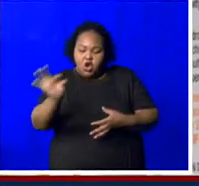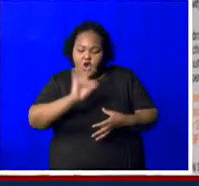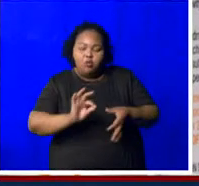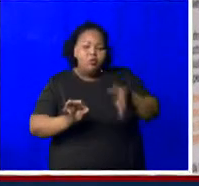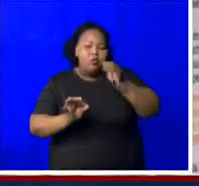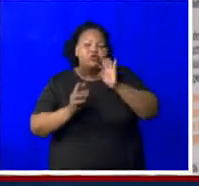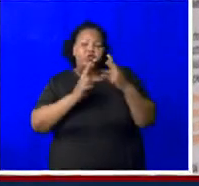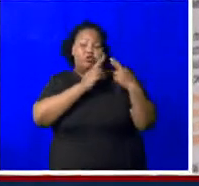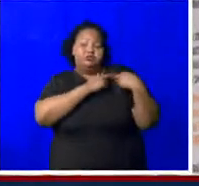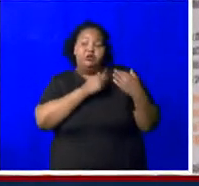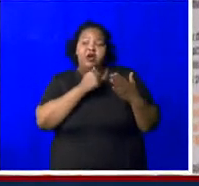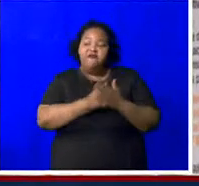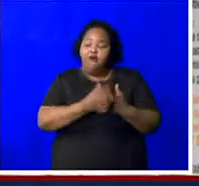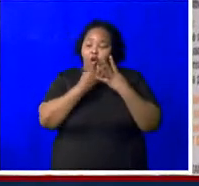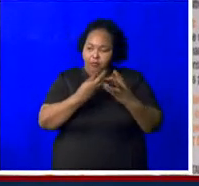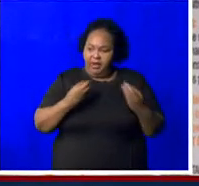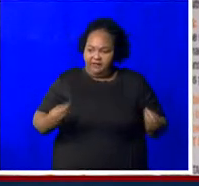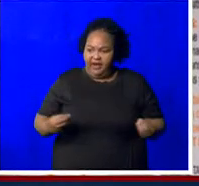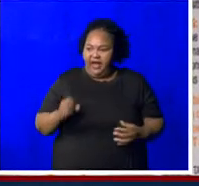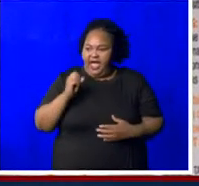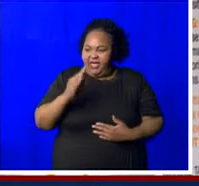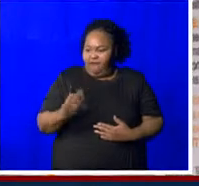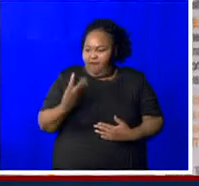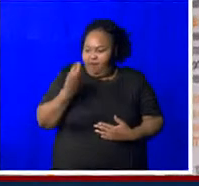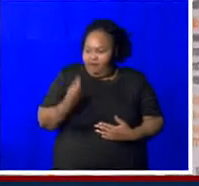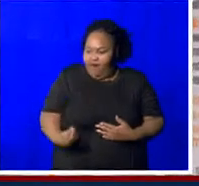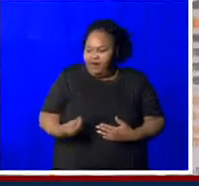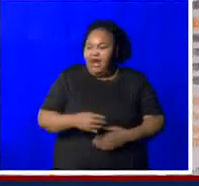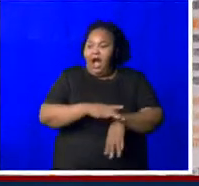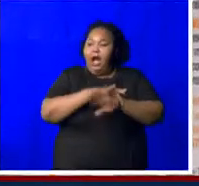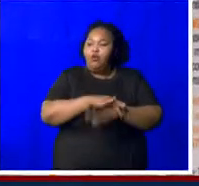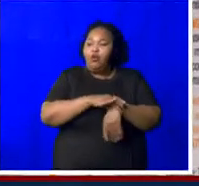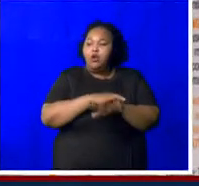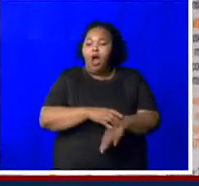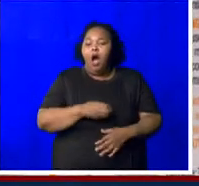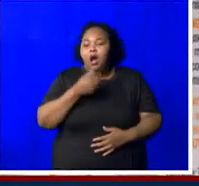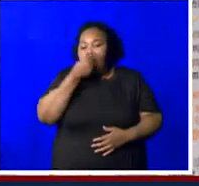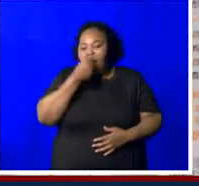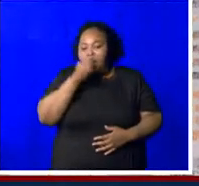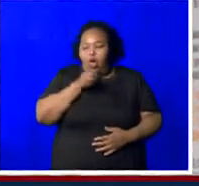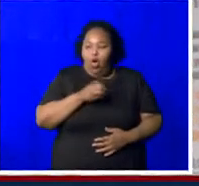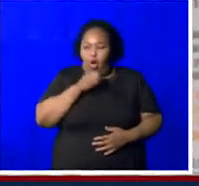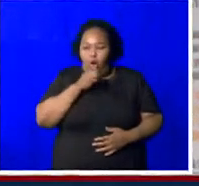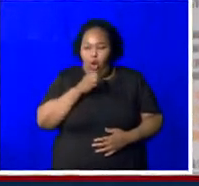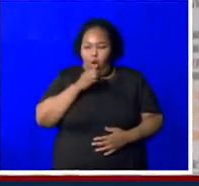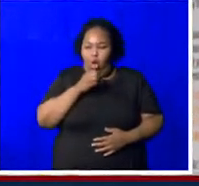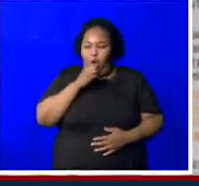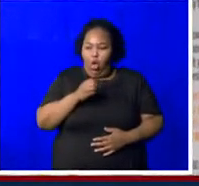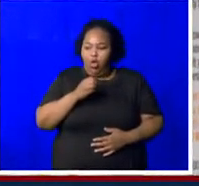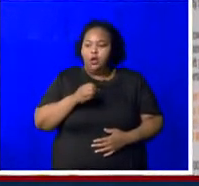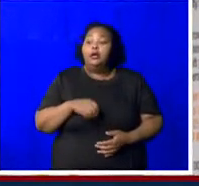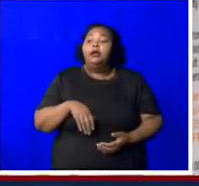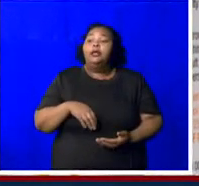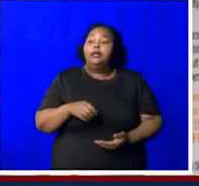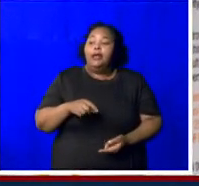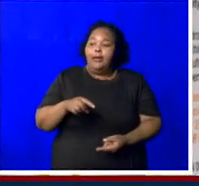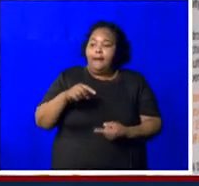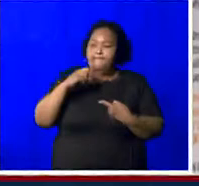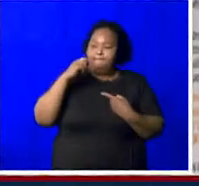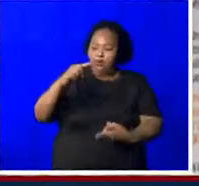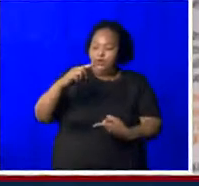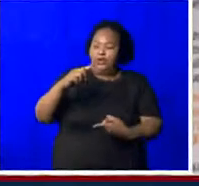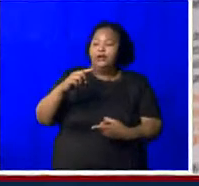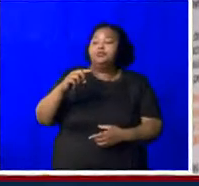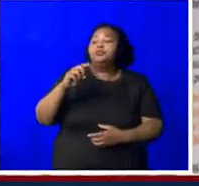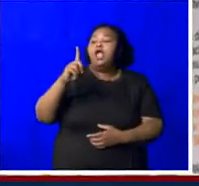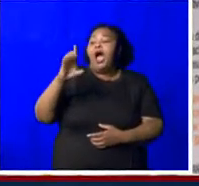77 setshenziswa umntwana lona emkhuhlane ngilebhodlela leli 100 ml shot nje ngemakhulu libhalwe